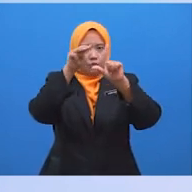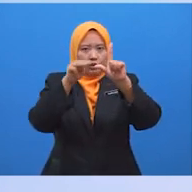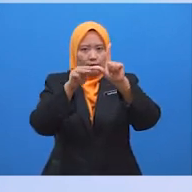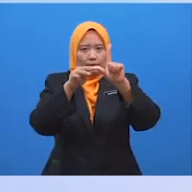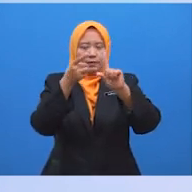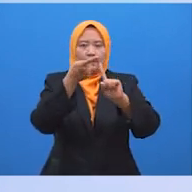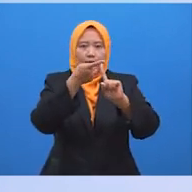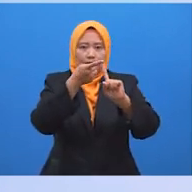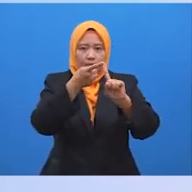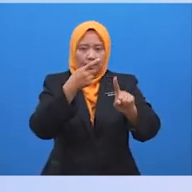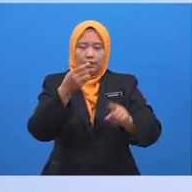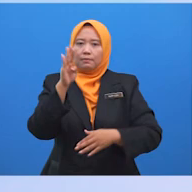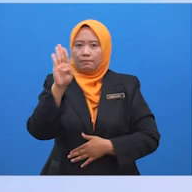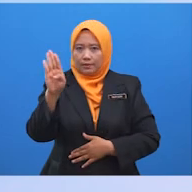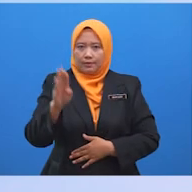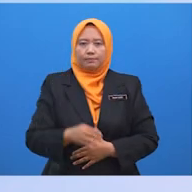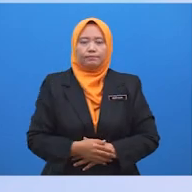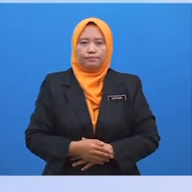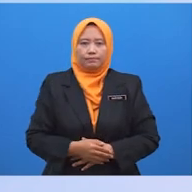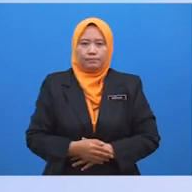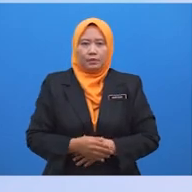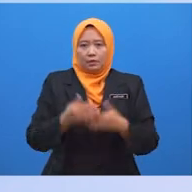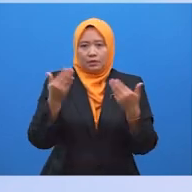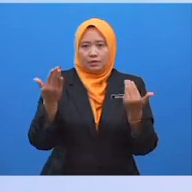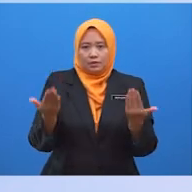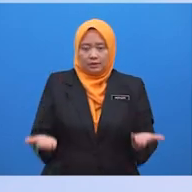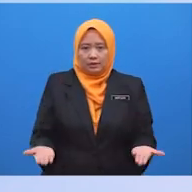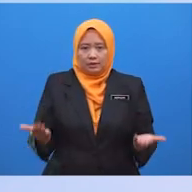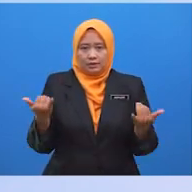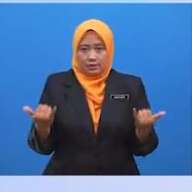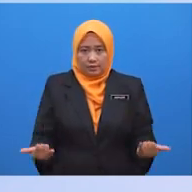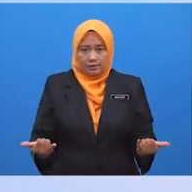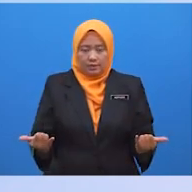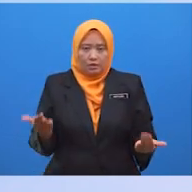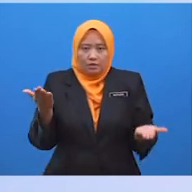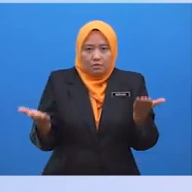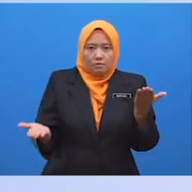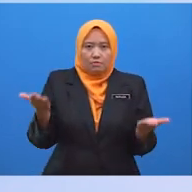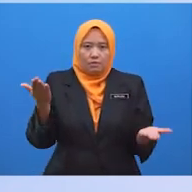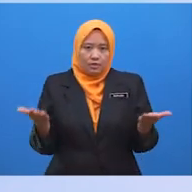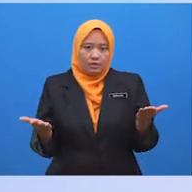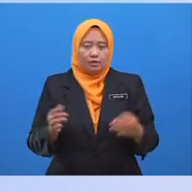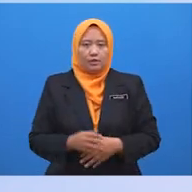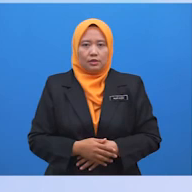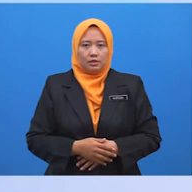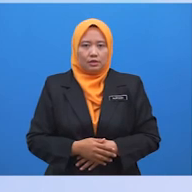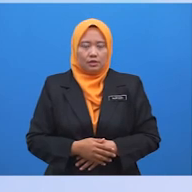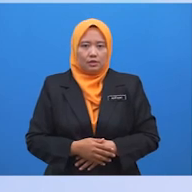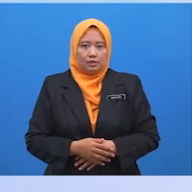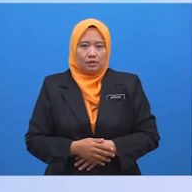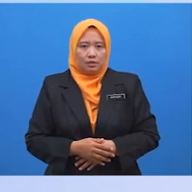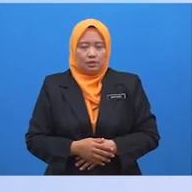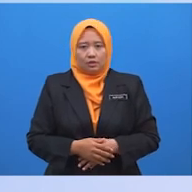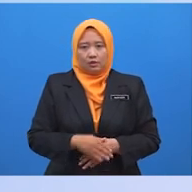Sekarang, kita bandingkan pula kecuraman di antara tangga A dengan tangga